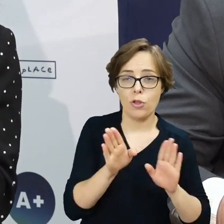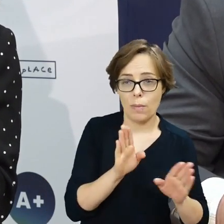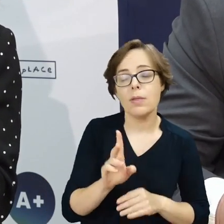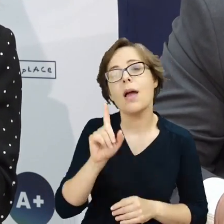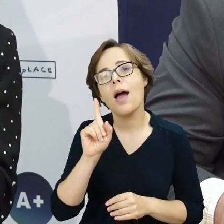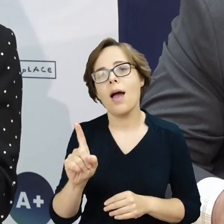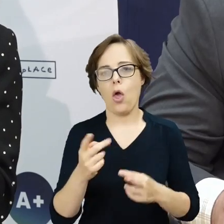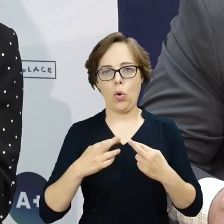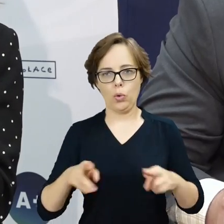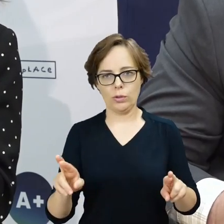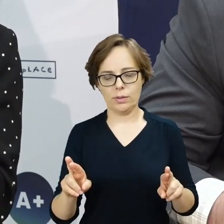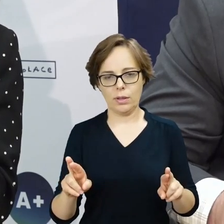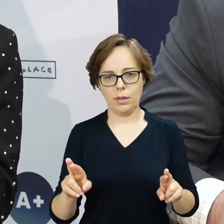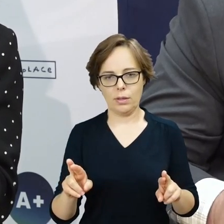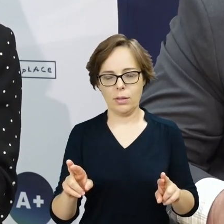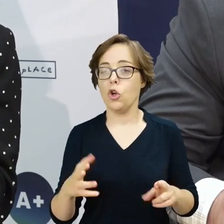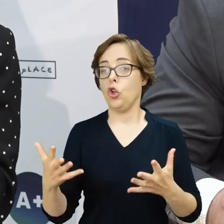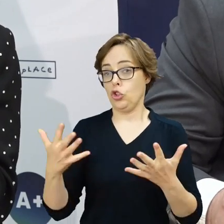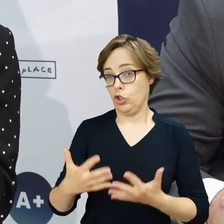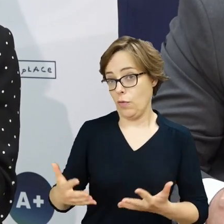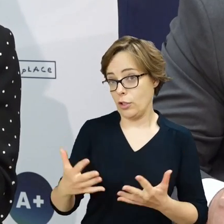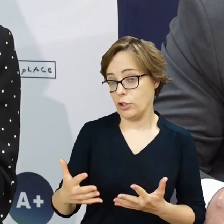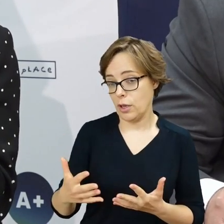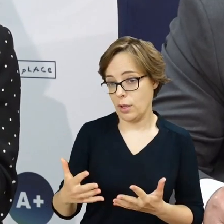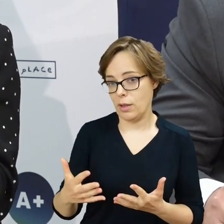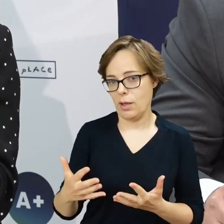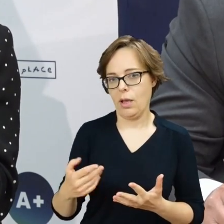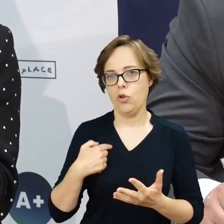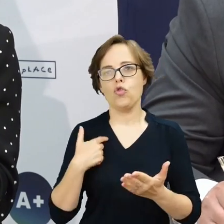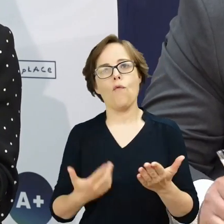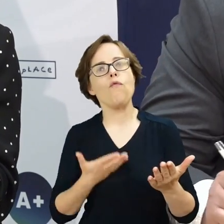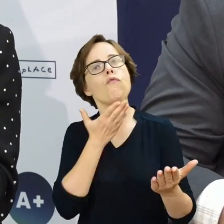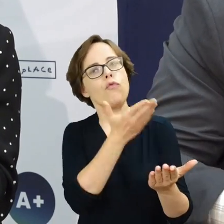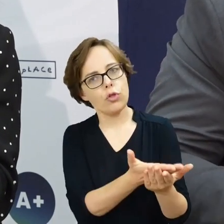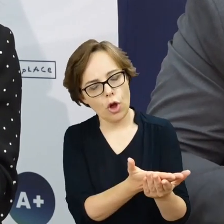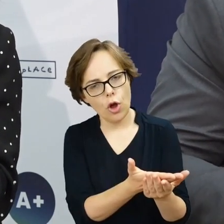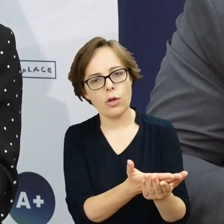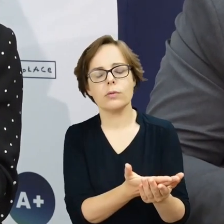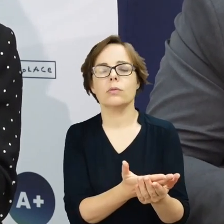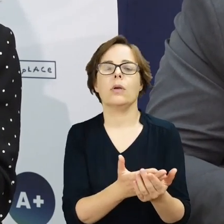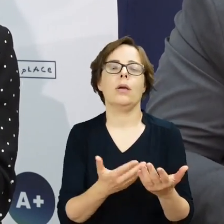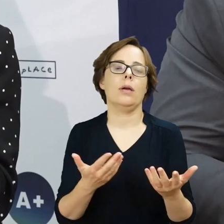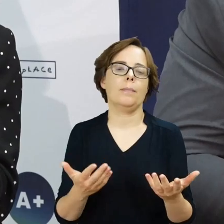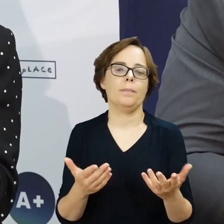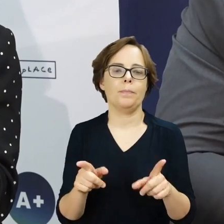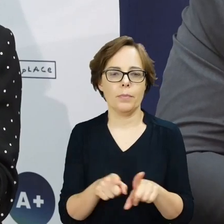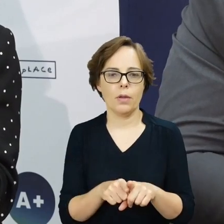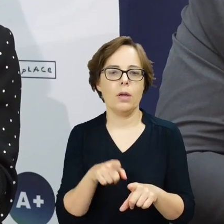między stowarzyszeniem, które jest wnioskodawcą i prowadzi postępowania administracyjne